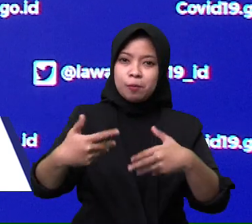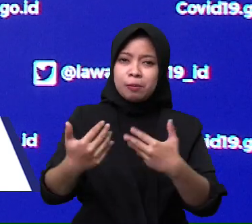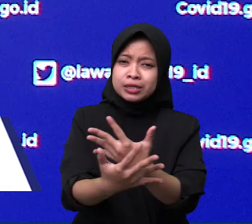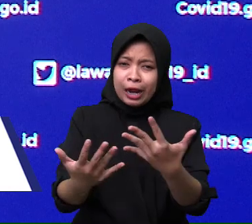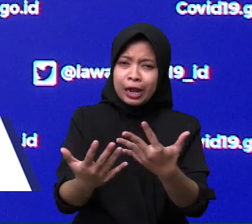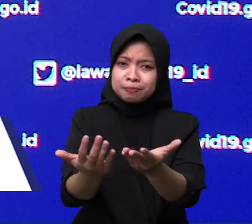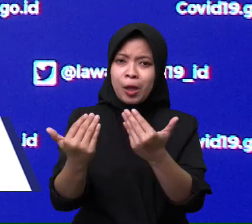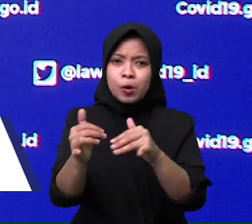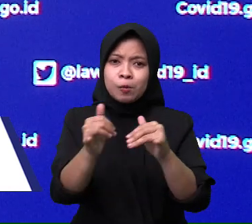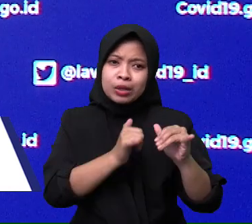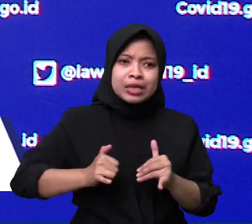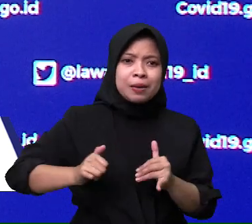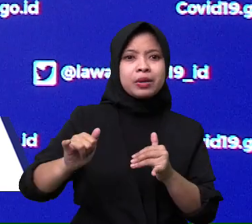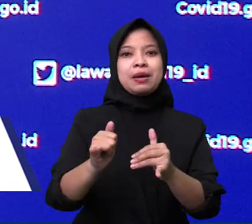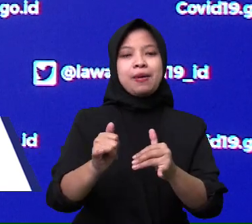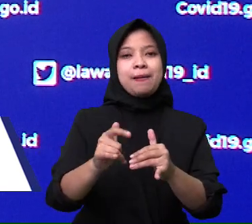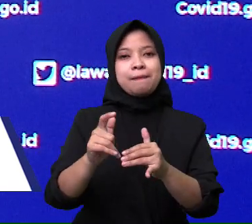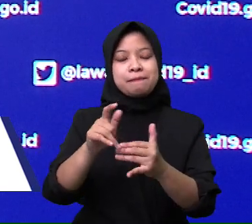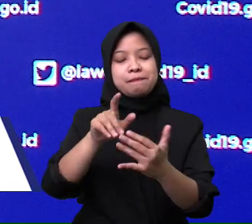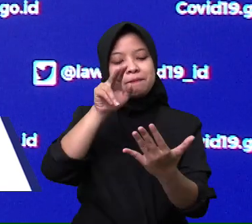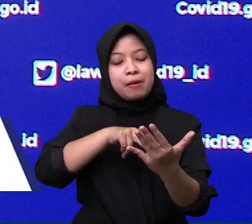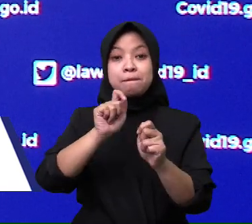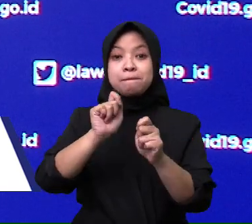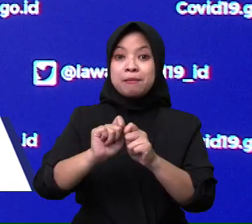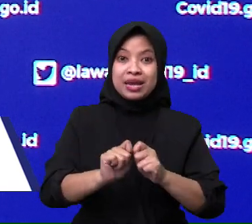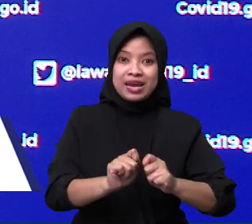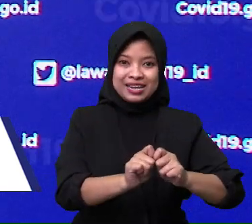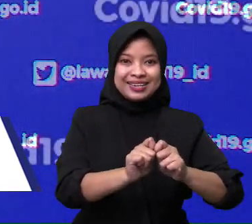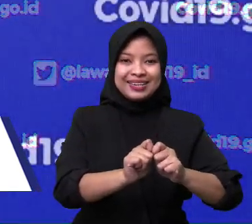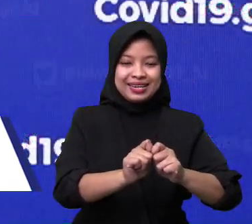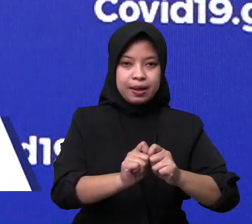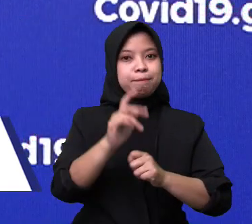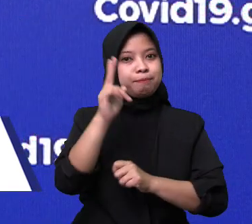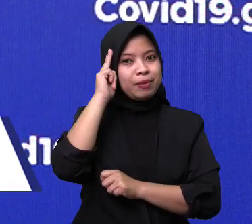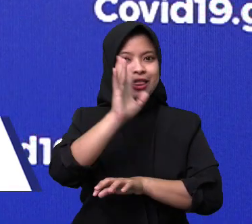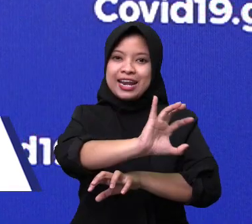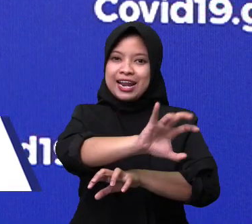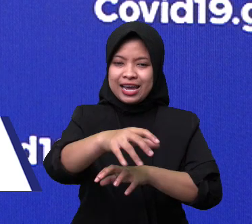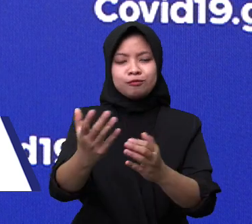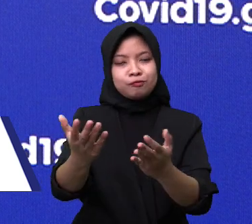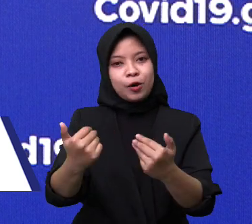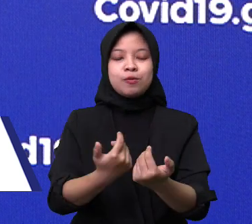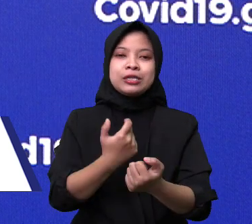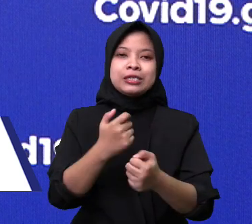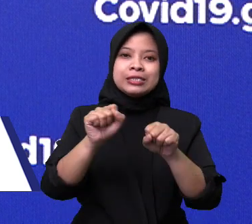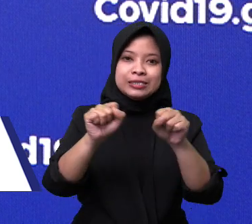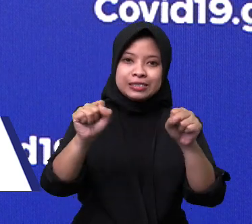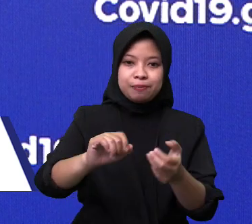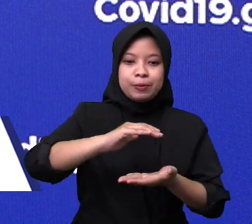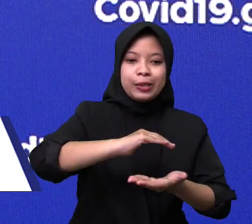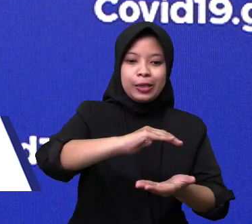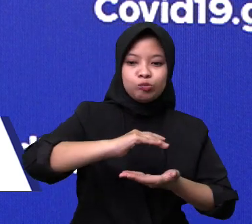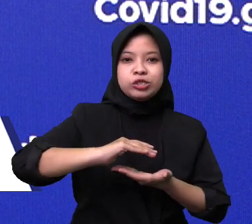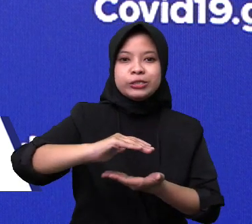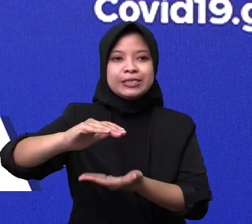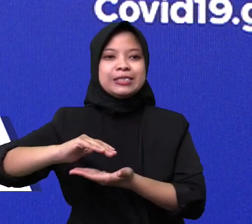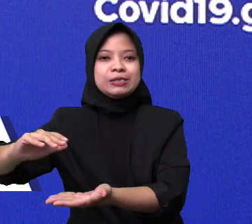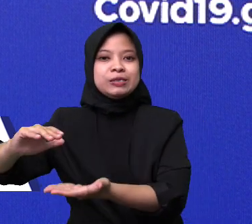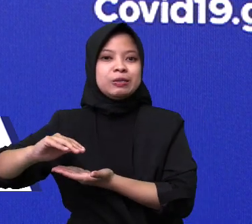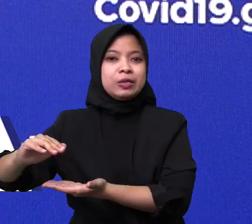bersama-sama melakukan perbaikan, yaitu pemerintah daerah terus memperbaiki sistem distribusi dan logistik